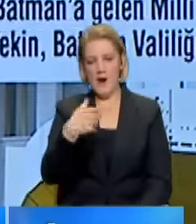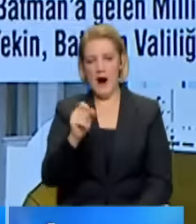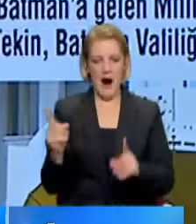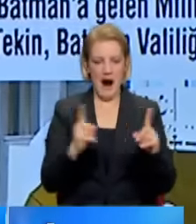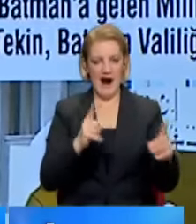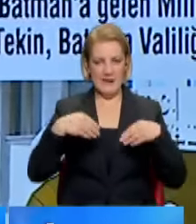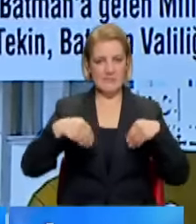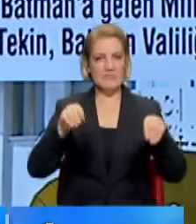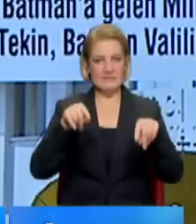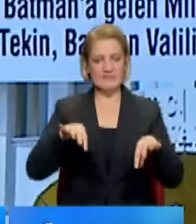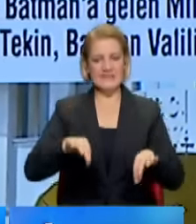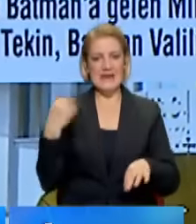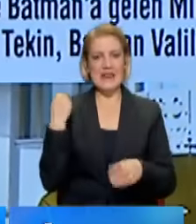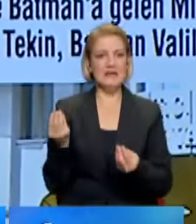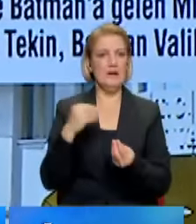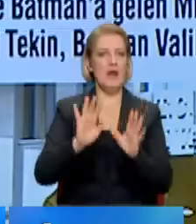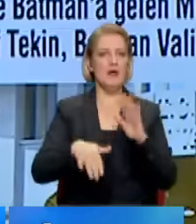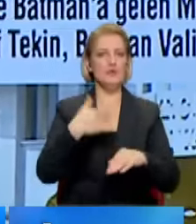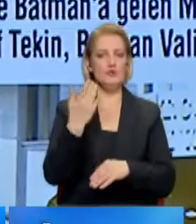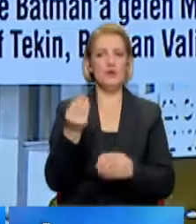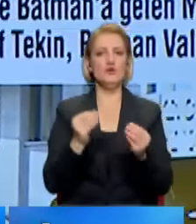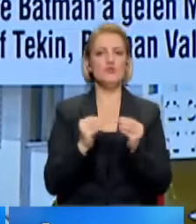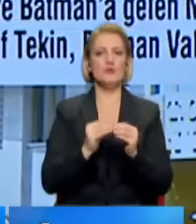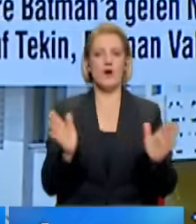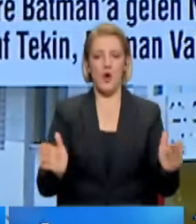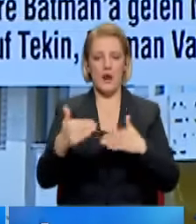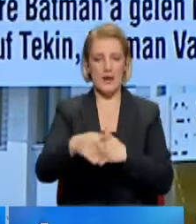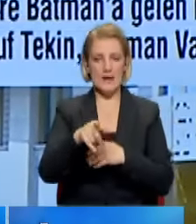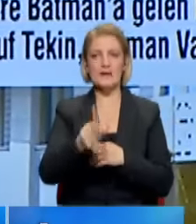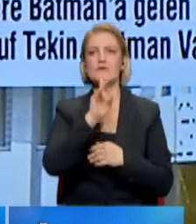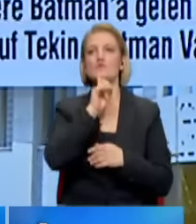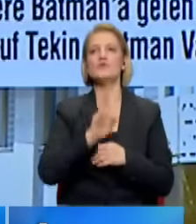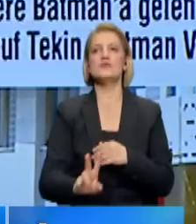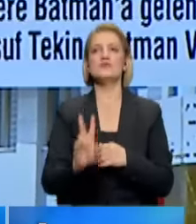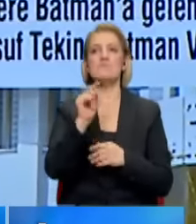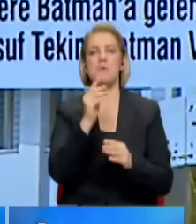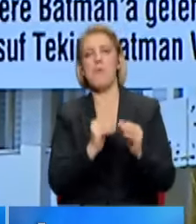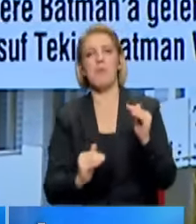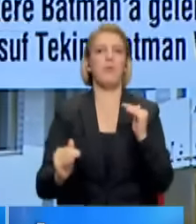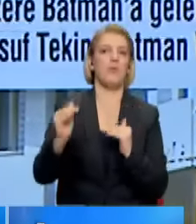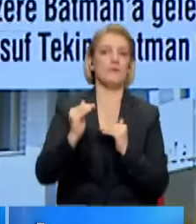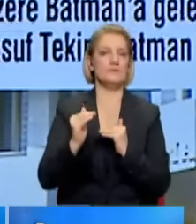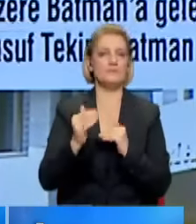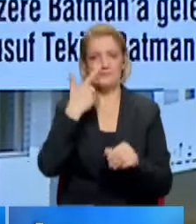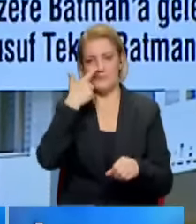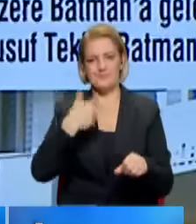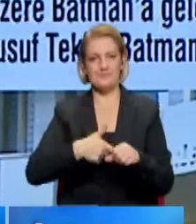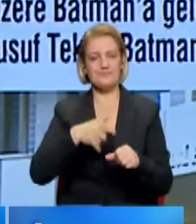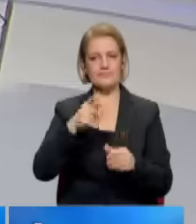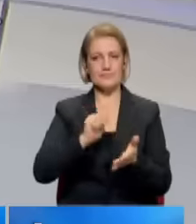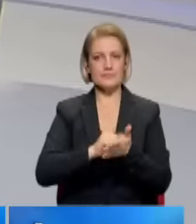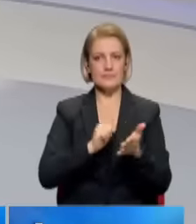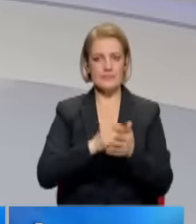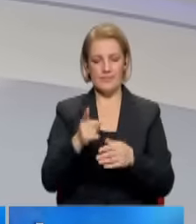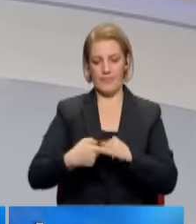lira arasında satılırken yeni zamların ardından yumurta kolisi 170 liraya fırladı diyor Batman Petrol